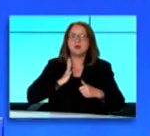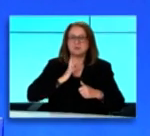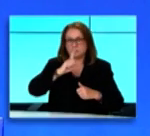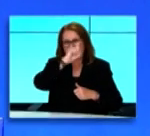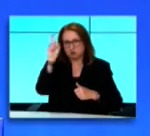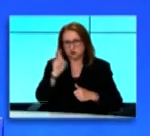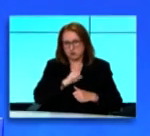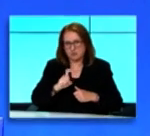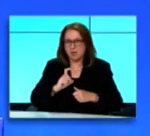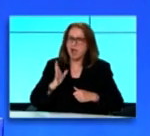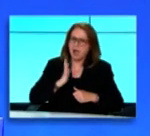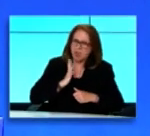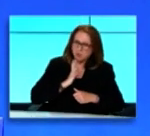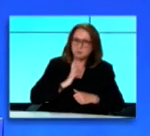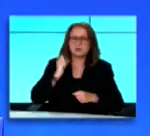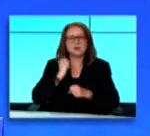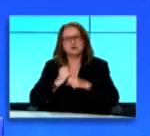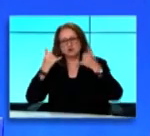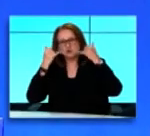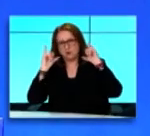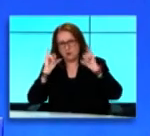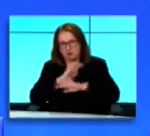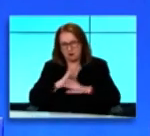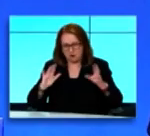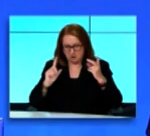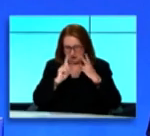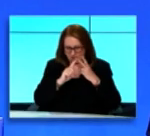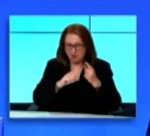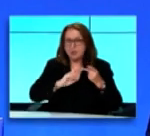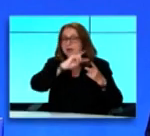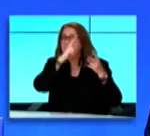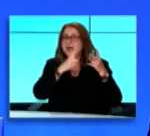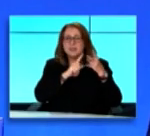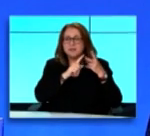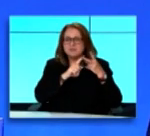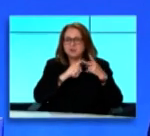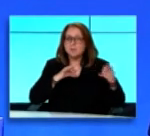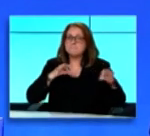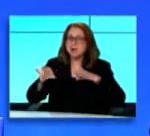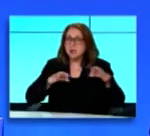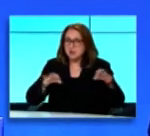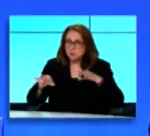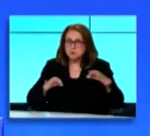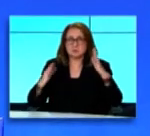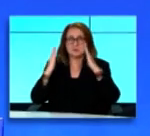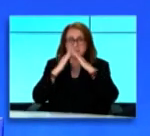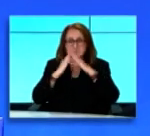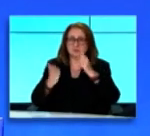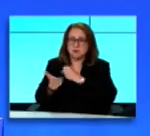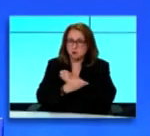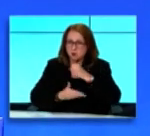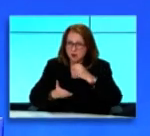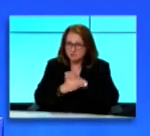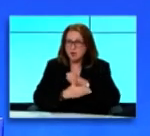ζώων. Ακολουθεί η προστασία των περιουσιών, των κρίσιμων υποδομών και του φυσικού